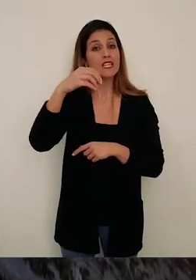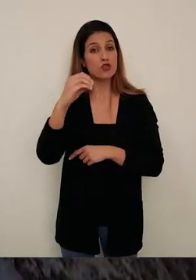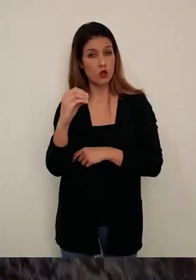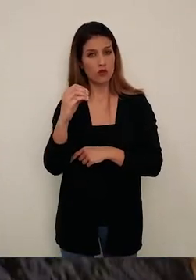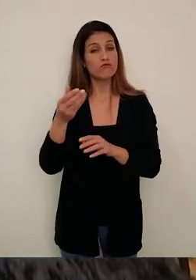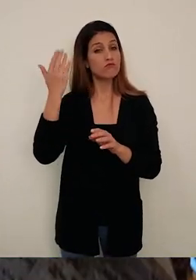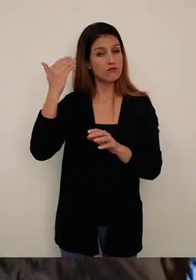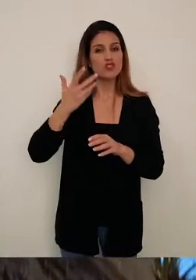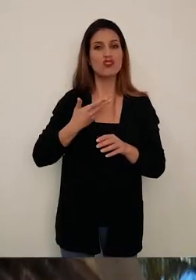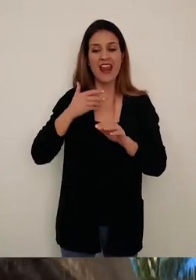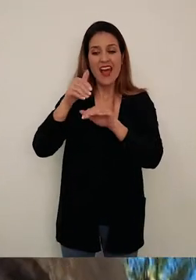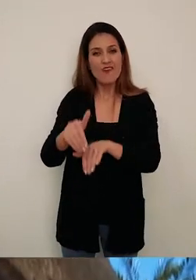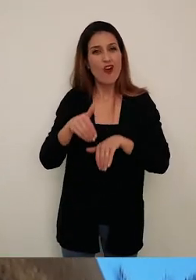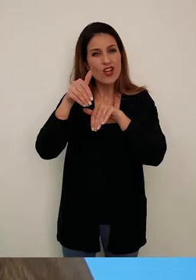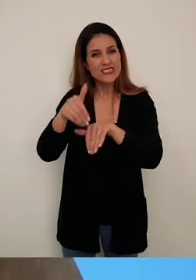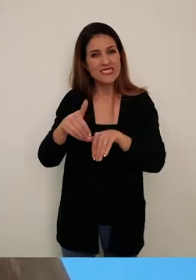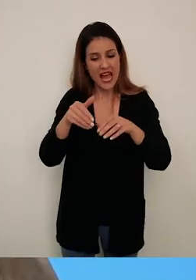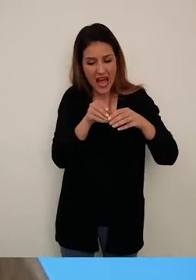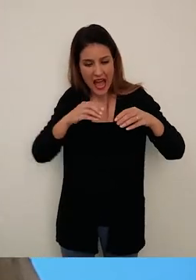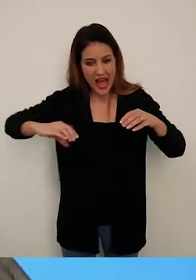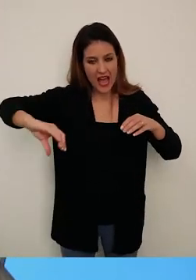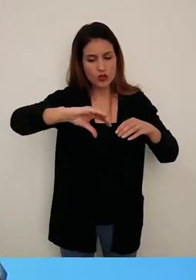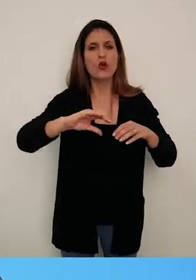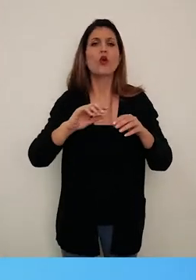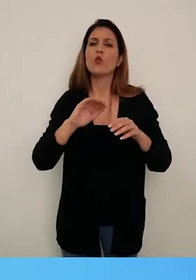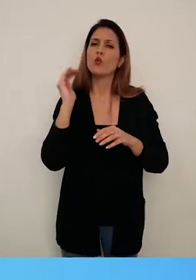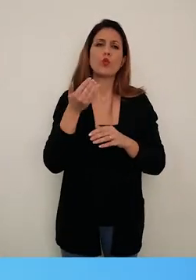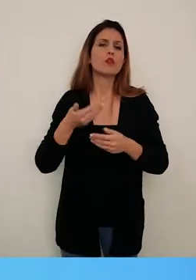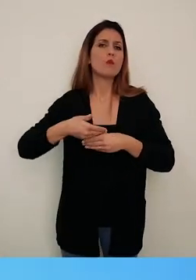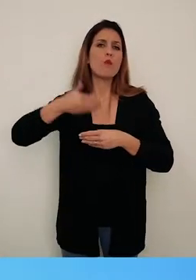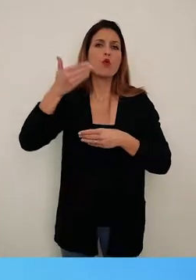era contornata da un fossato, come pure tutte le mura cinquecentesche.